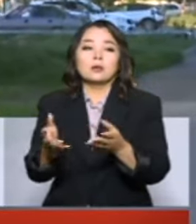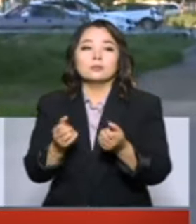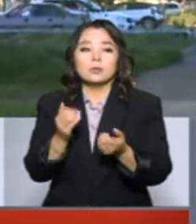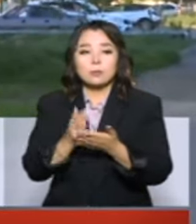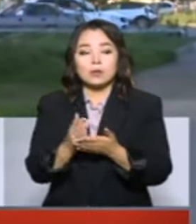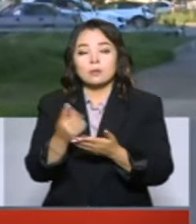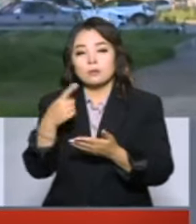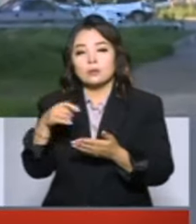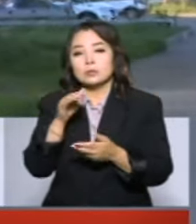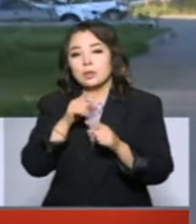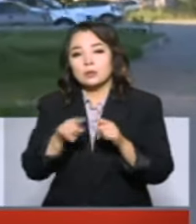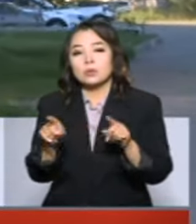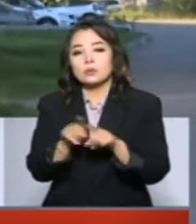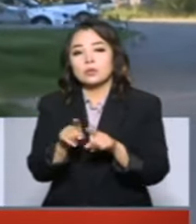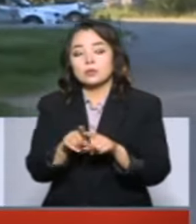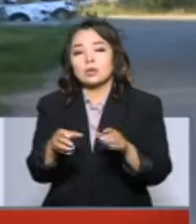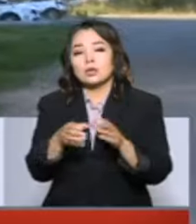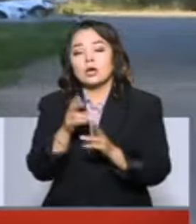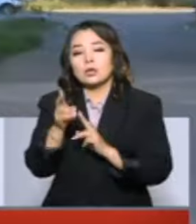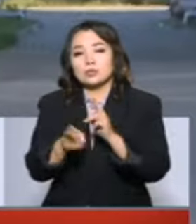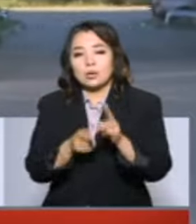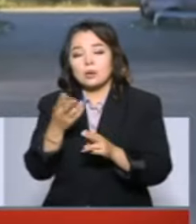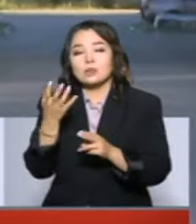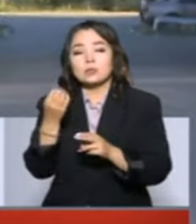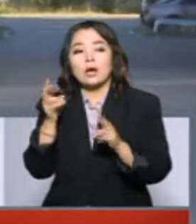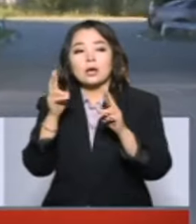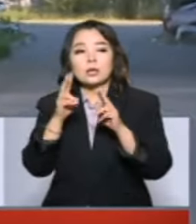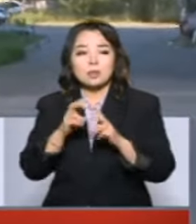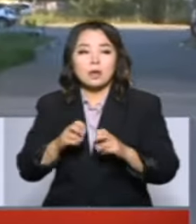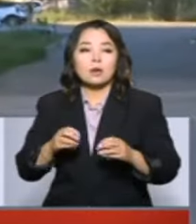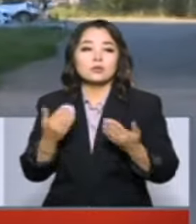Бір апта бұрын үлескерлер тарапынан шағым түсіп, тағы тексердік.